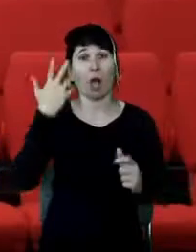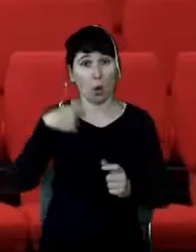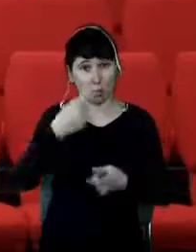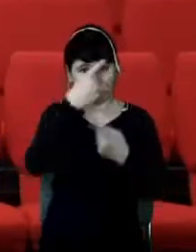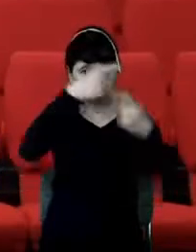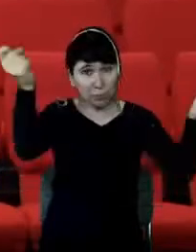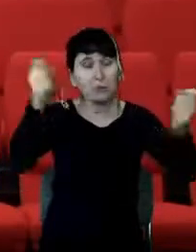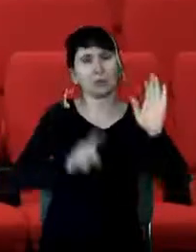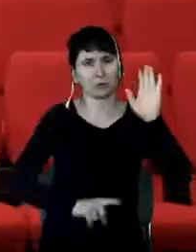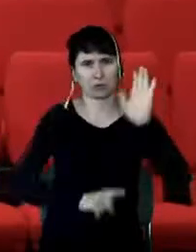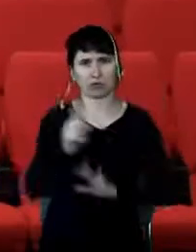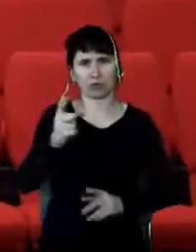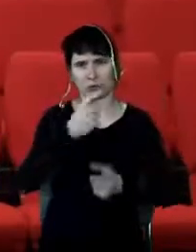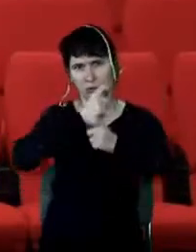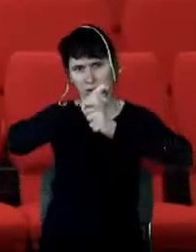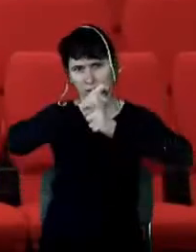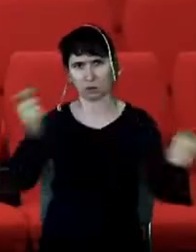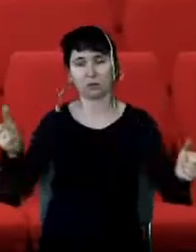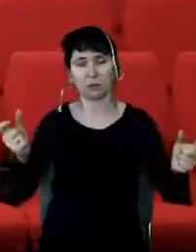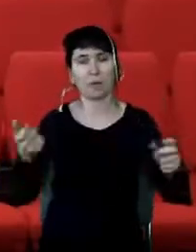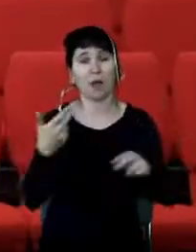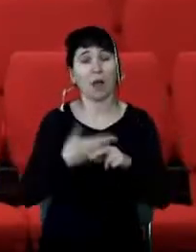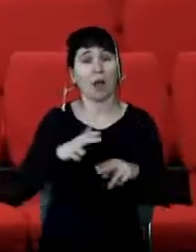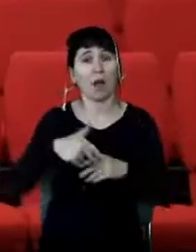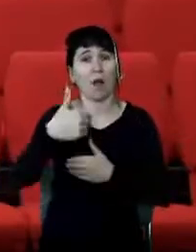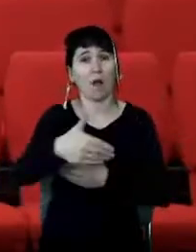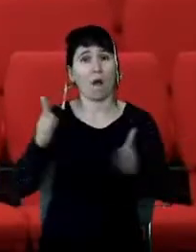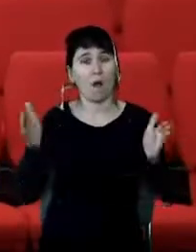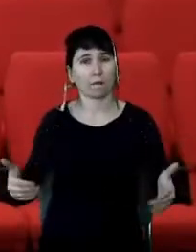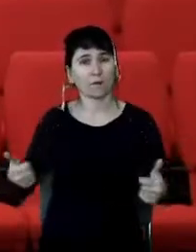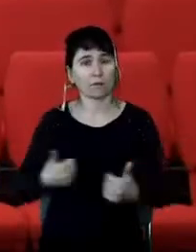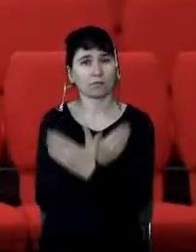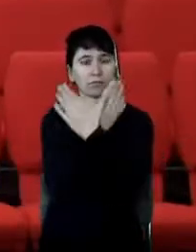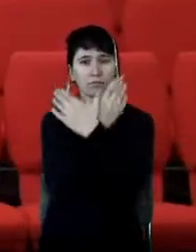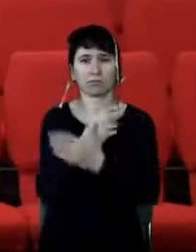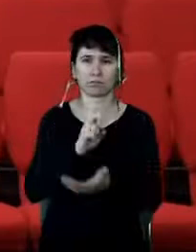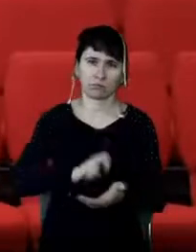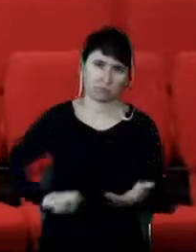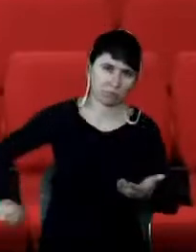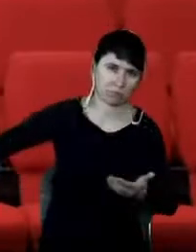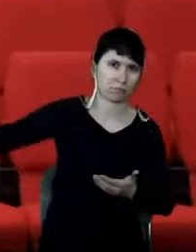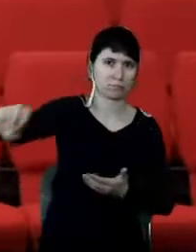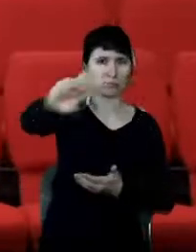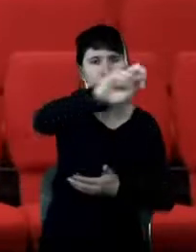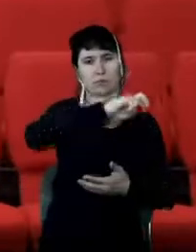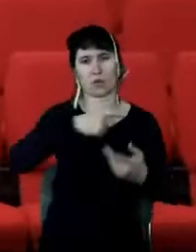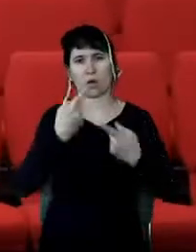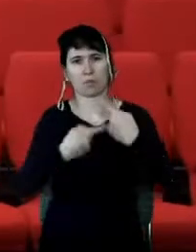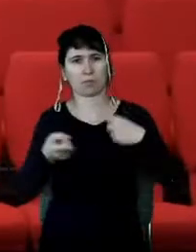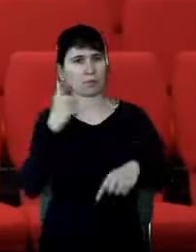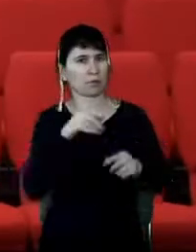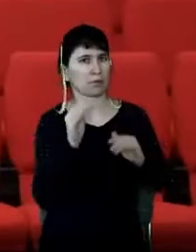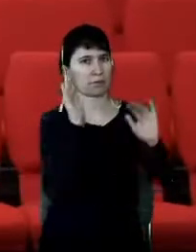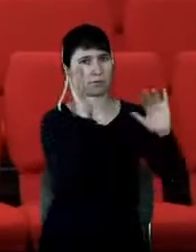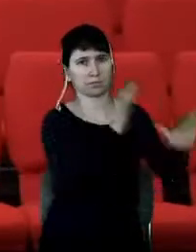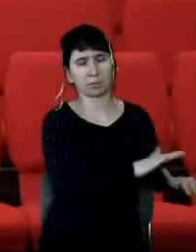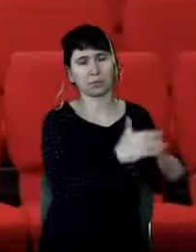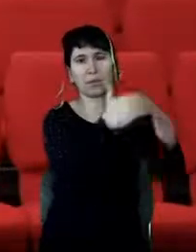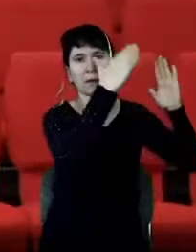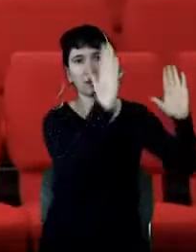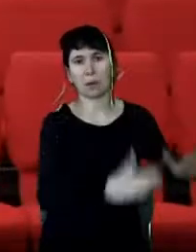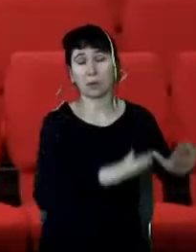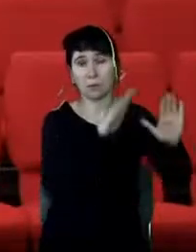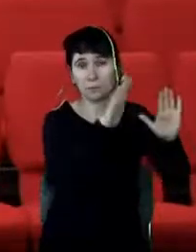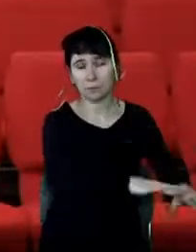закричете. Тож ковчег Божого заповіту, обійшовши місто, відразу повернувся до табору і спочив там.